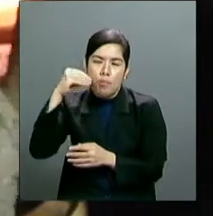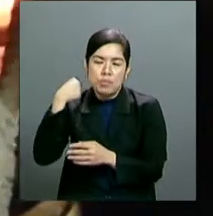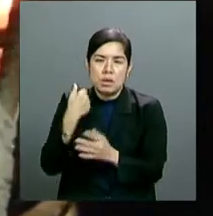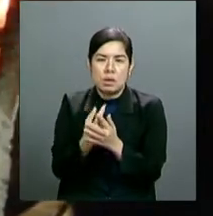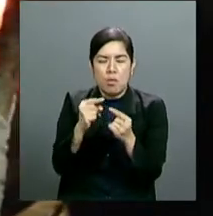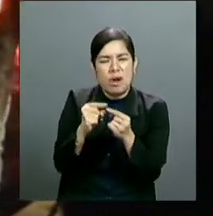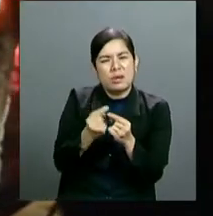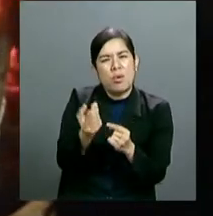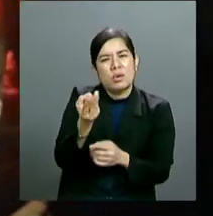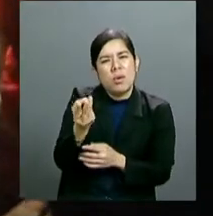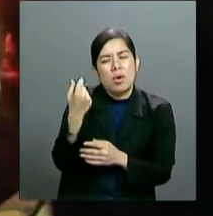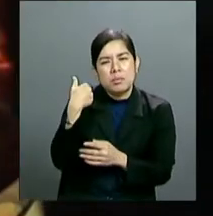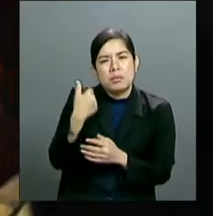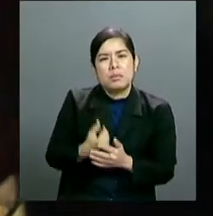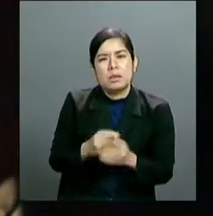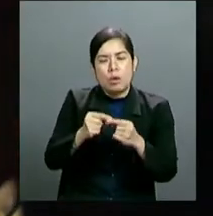น้อยและมีแมลง